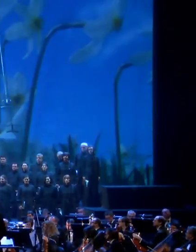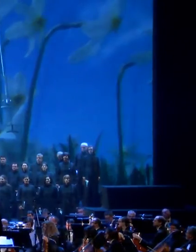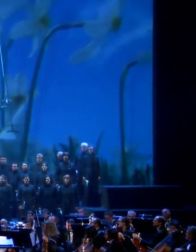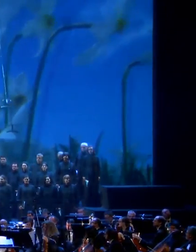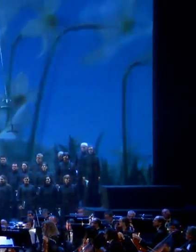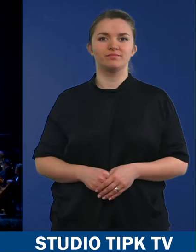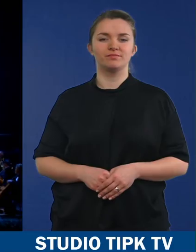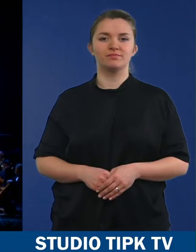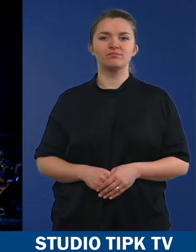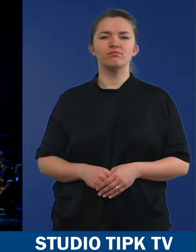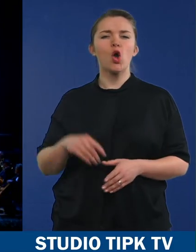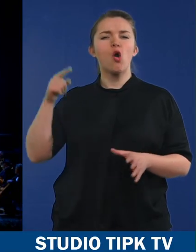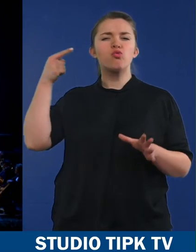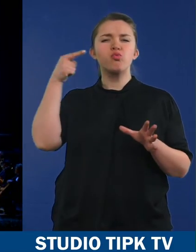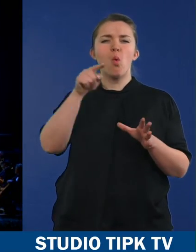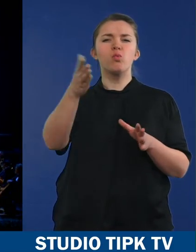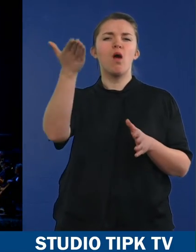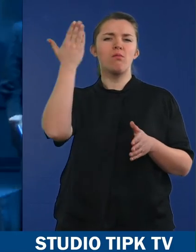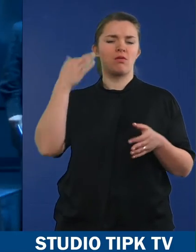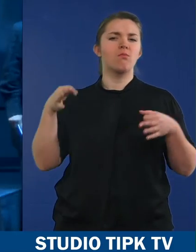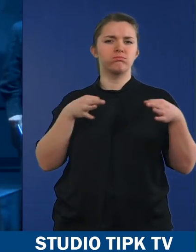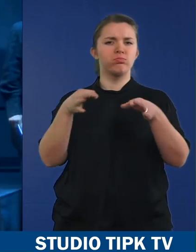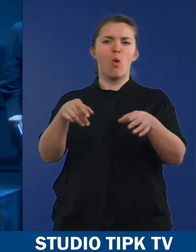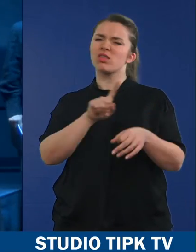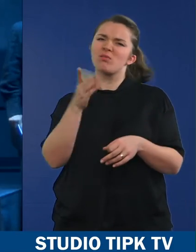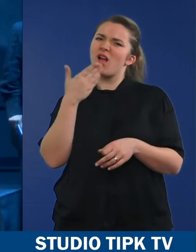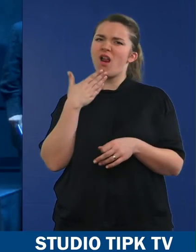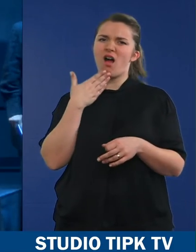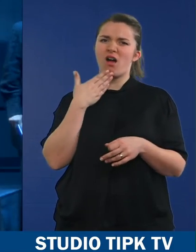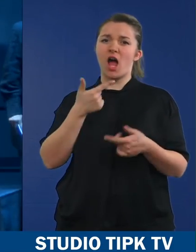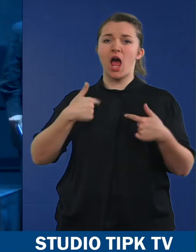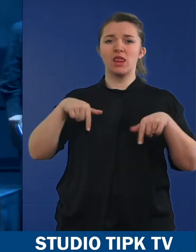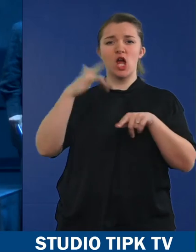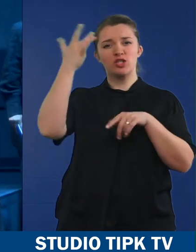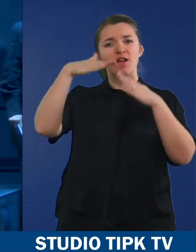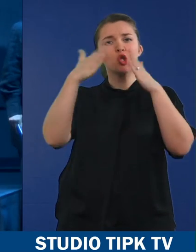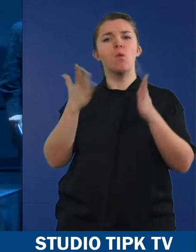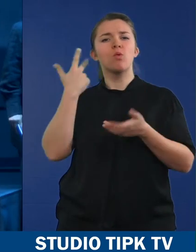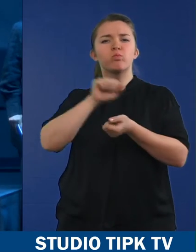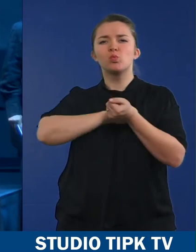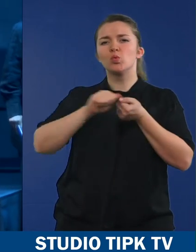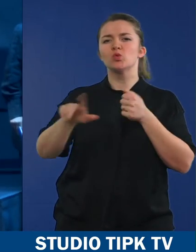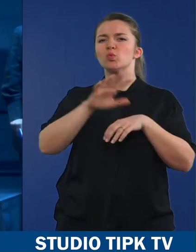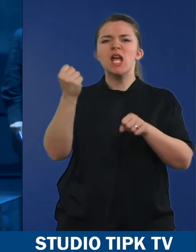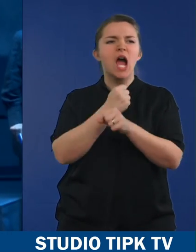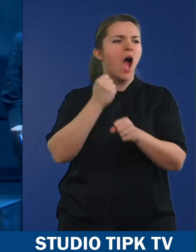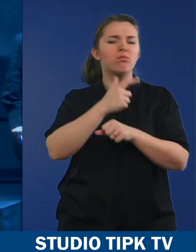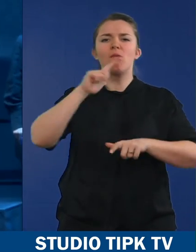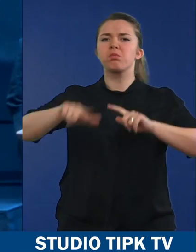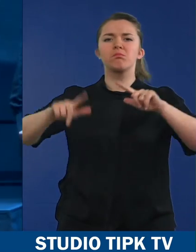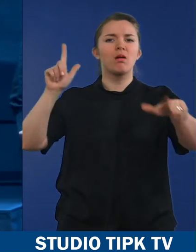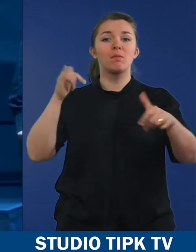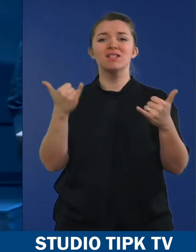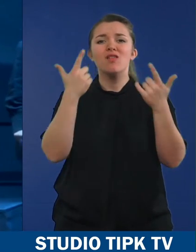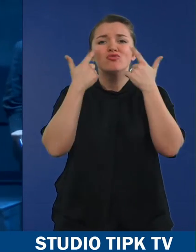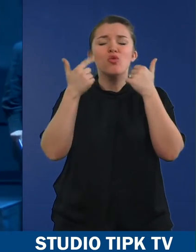Dolga je bila pot. In lahka ni bila. Naš sveti dom bil strt je v prah, vsi kamni razmetani. Zdaj